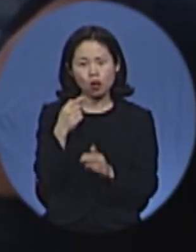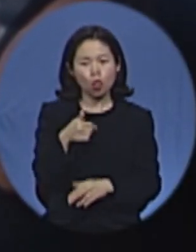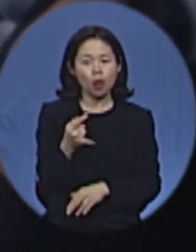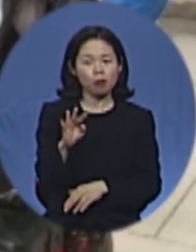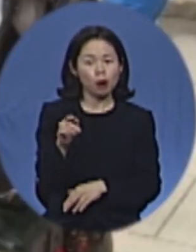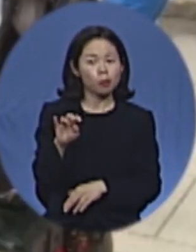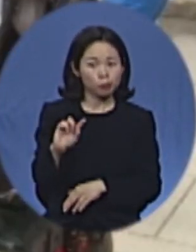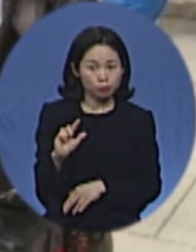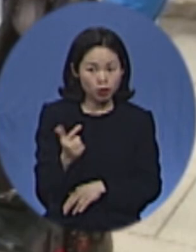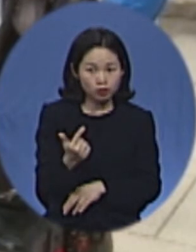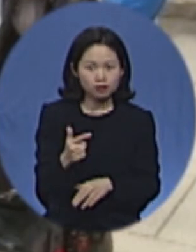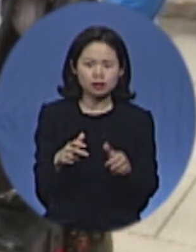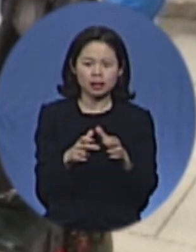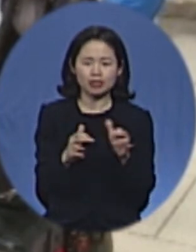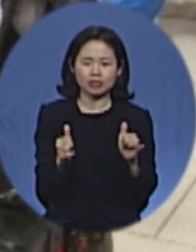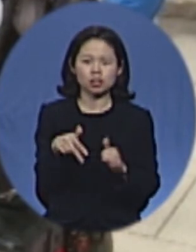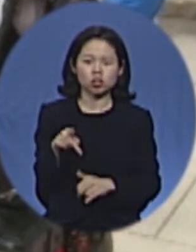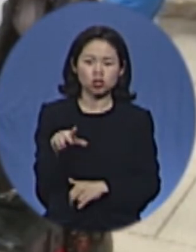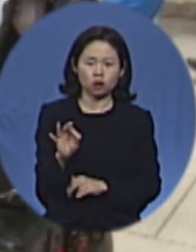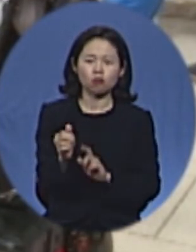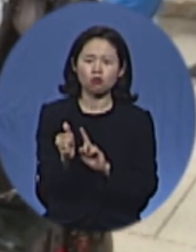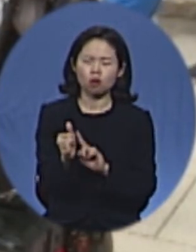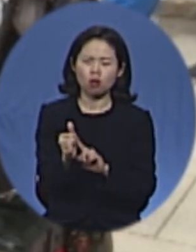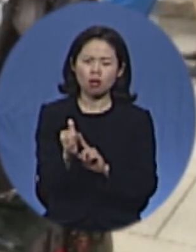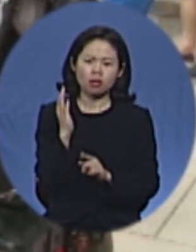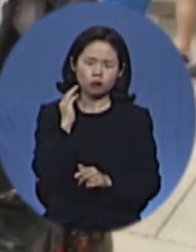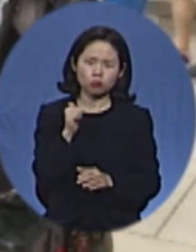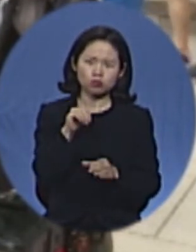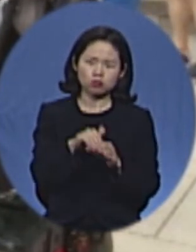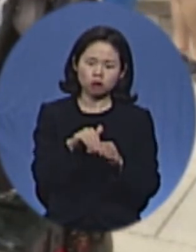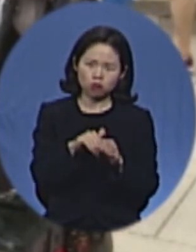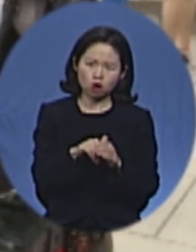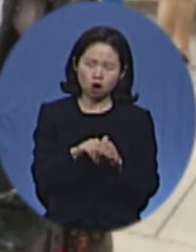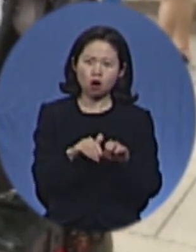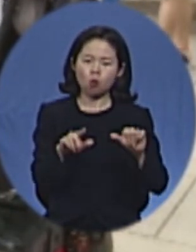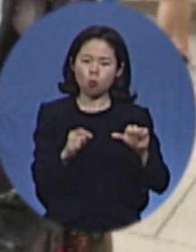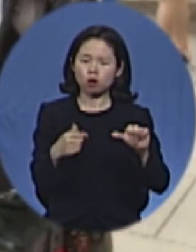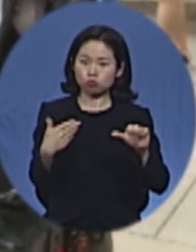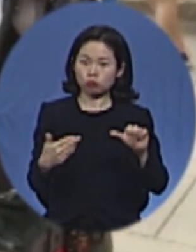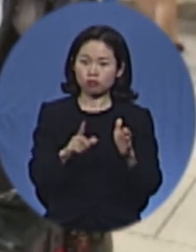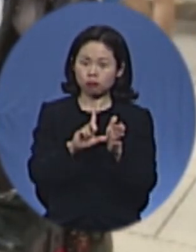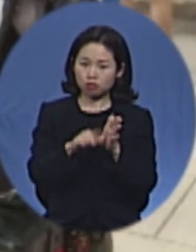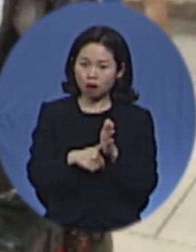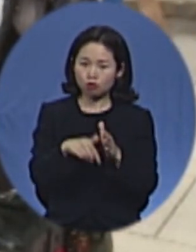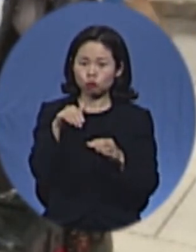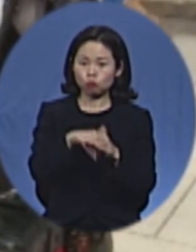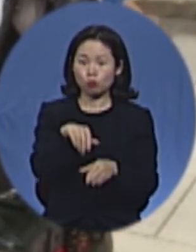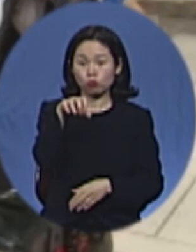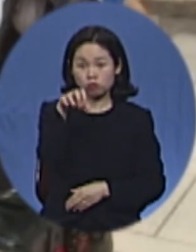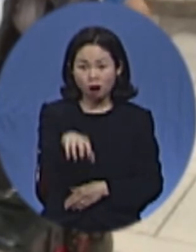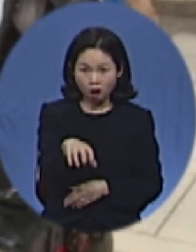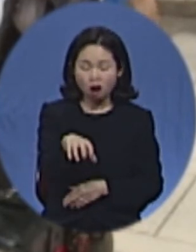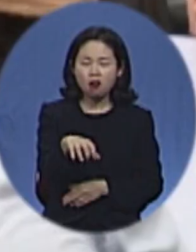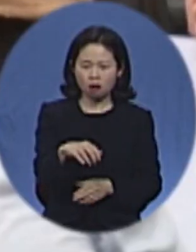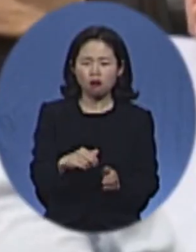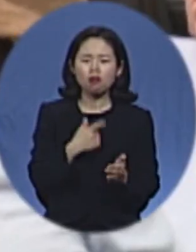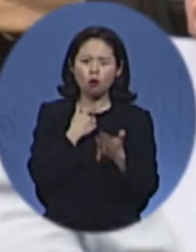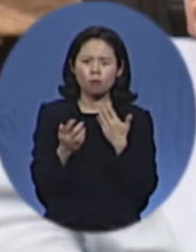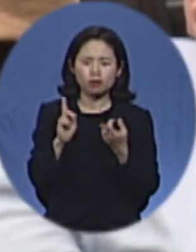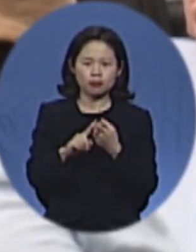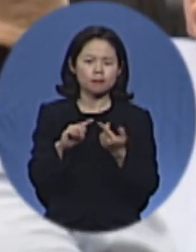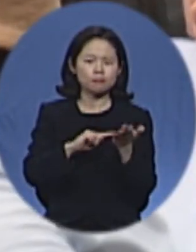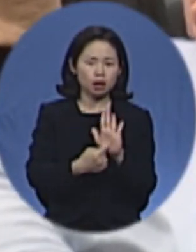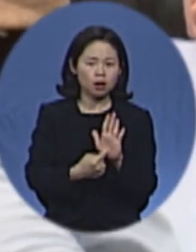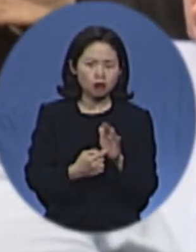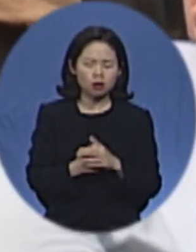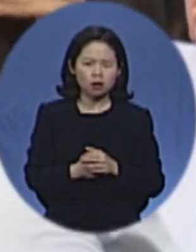있는 정명호 씨가 대통령 선거가 있는 지난 5월 9일 투표장에서 겪은 일을 바탕으로 장애인의